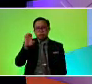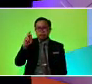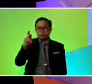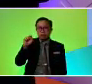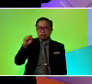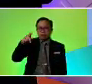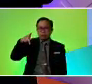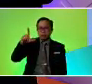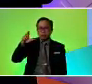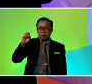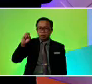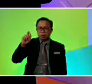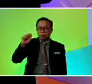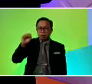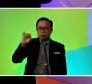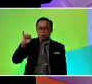oke